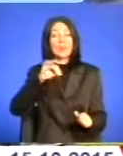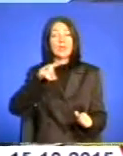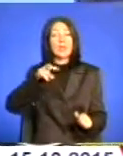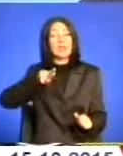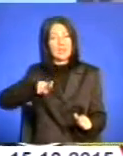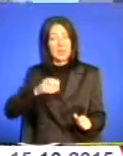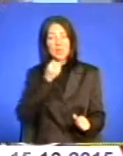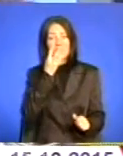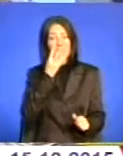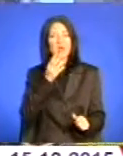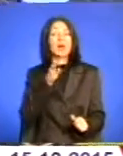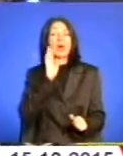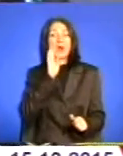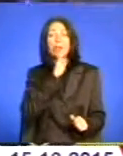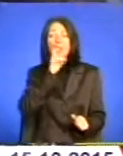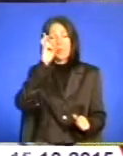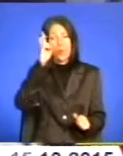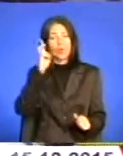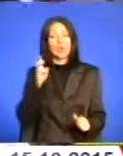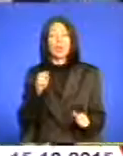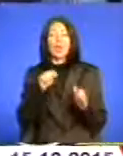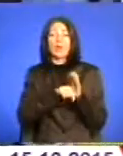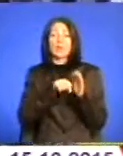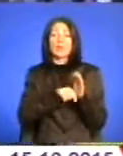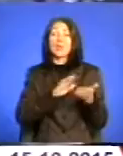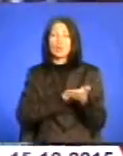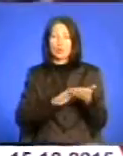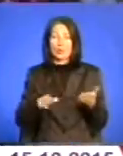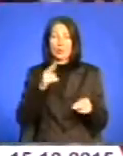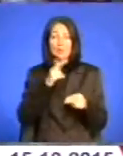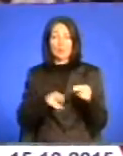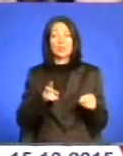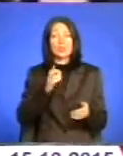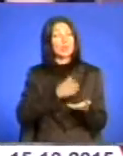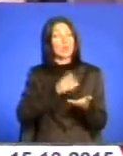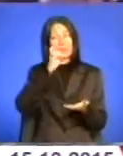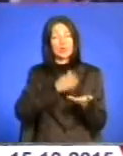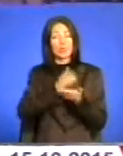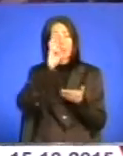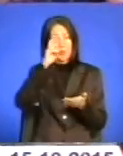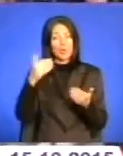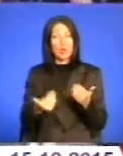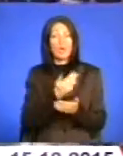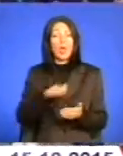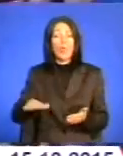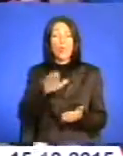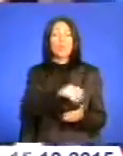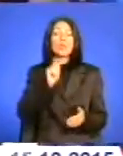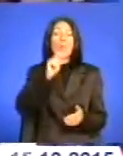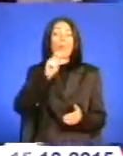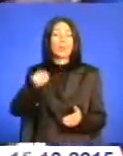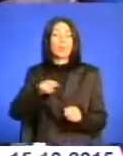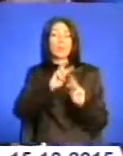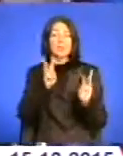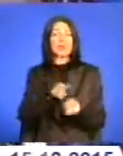Богородиці і символу чистоти. По завершенню богослужіння оновлене подвір'я окропили освяченою водою. Це є